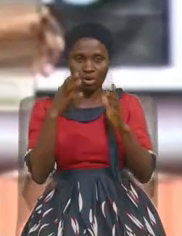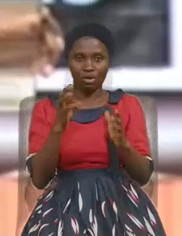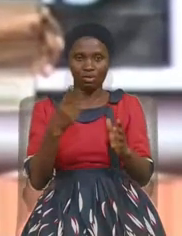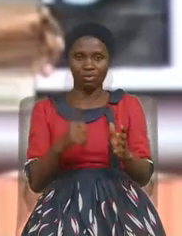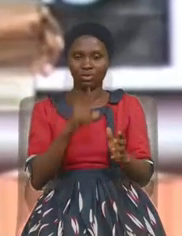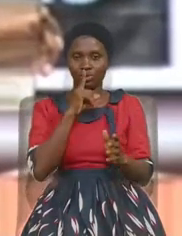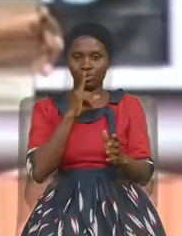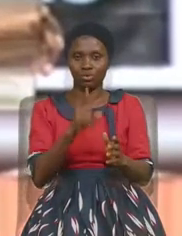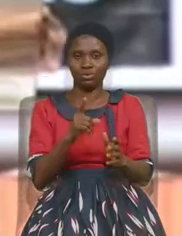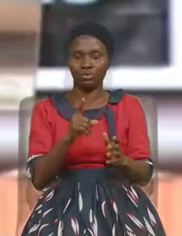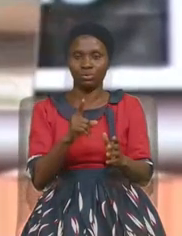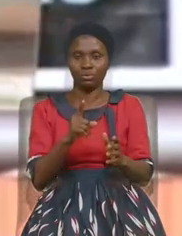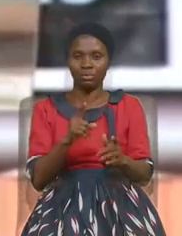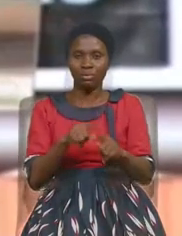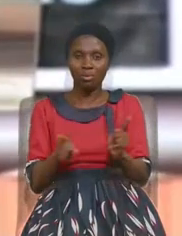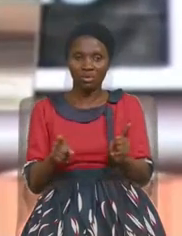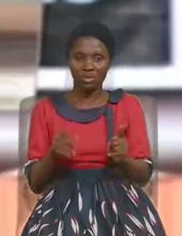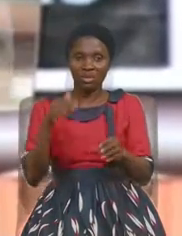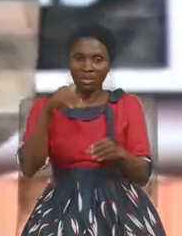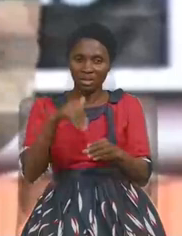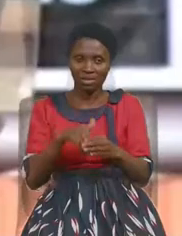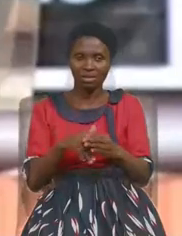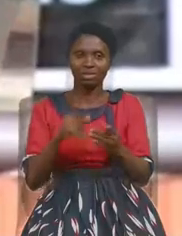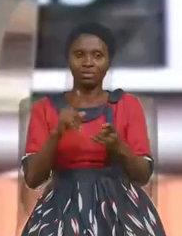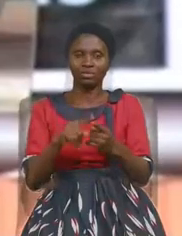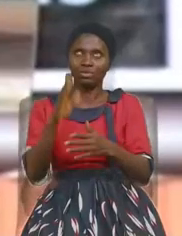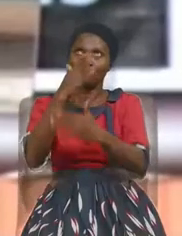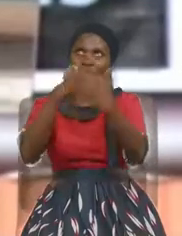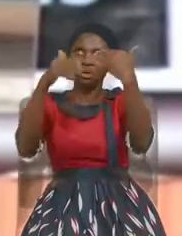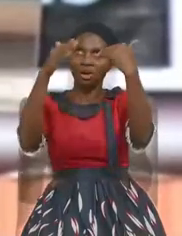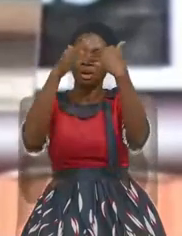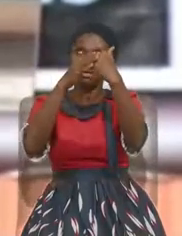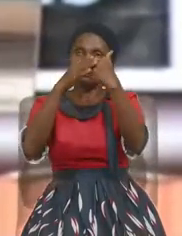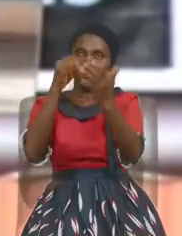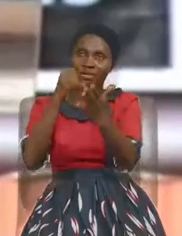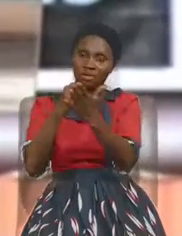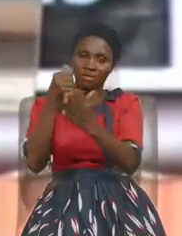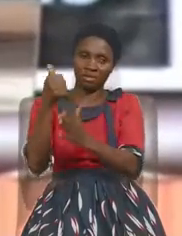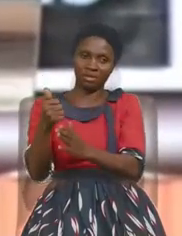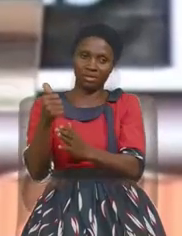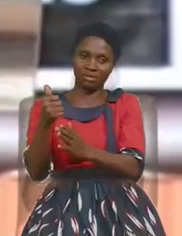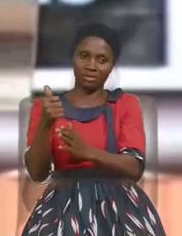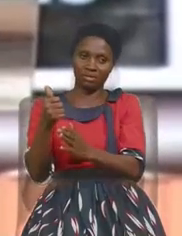en imitation du véritable, mais il est entré dans le ciel même,